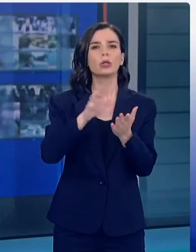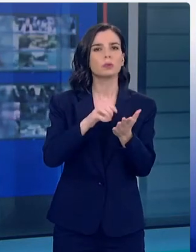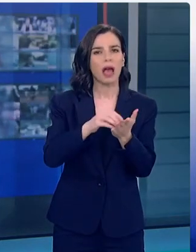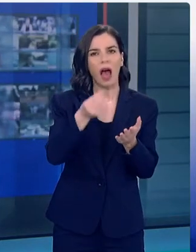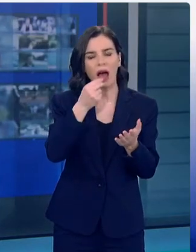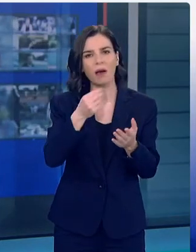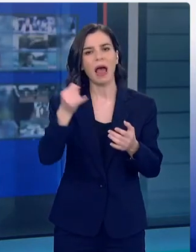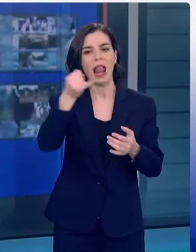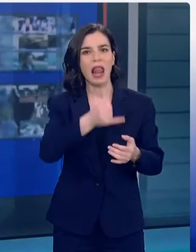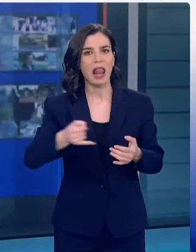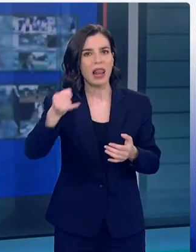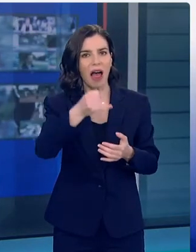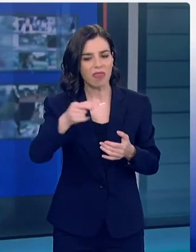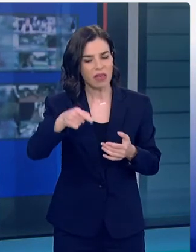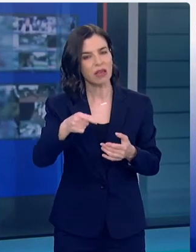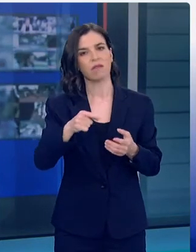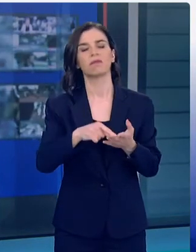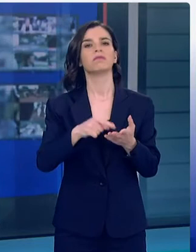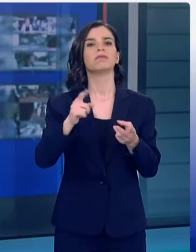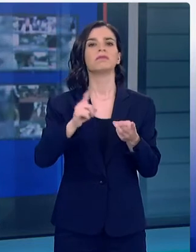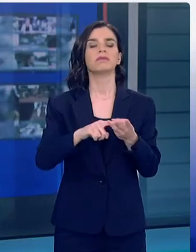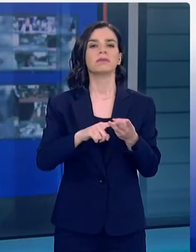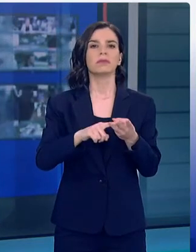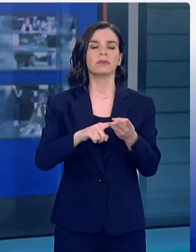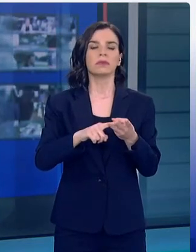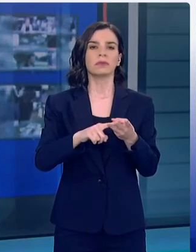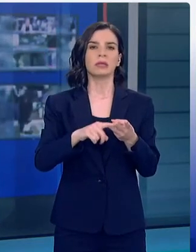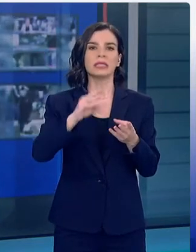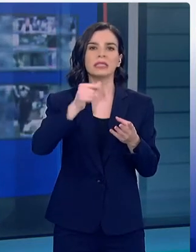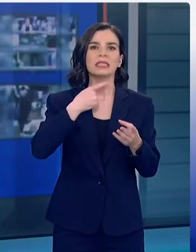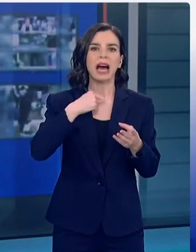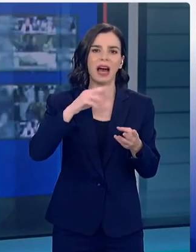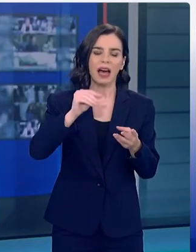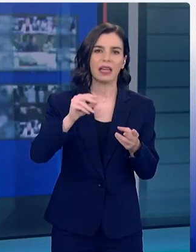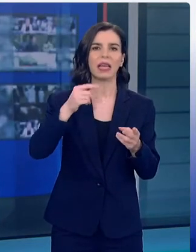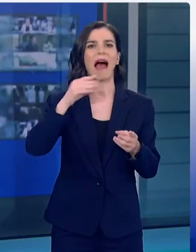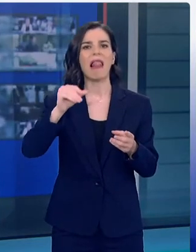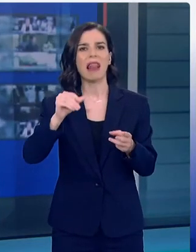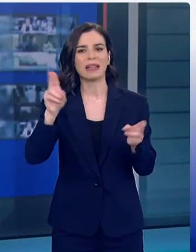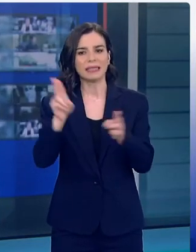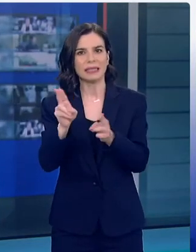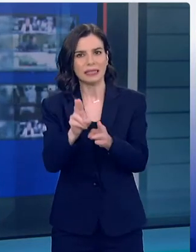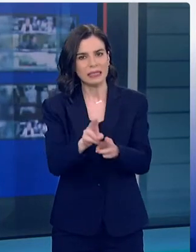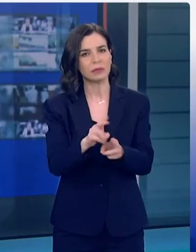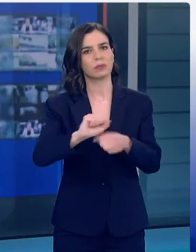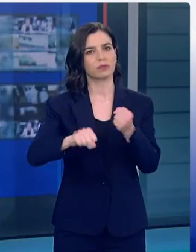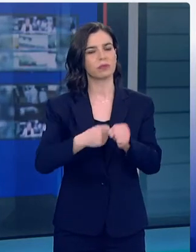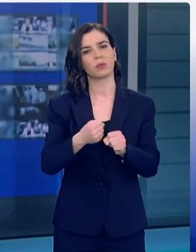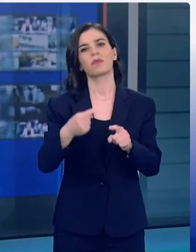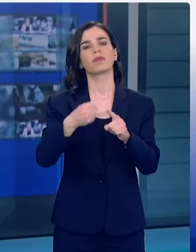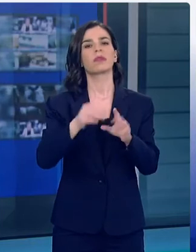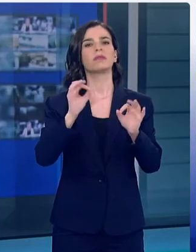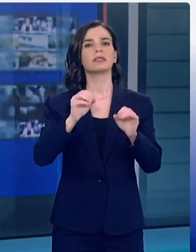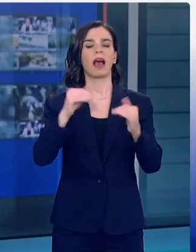του ελαιόλαδου ως πρώτης επιλογής, του περιορισμού στην κατανάλωση ζάχαρης, αλατιού και προϊόντων που τα περιέχουν και φυσικά